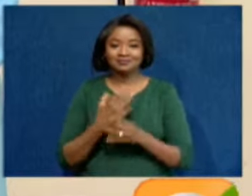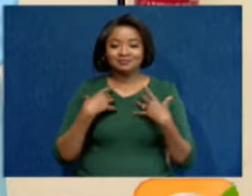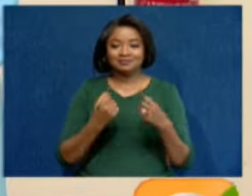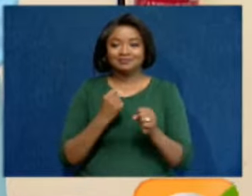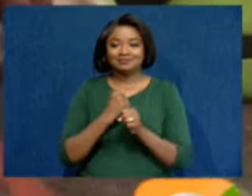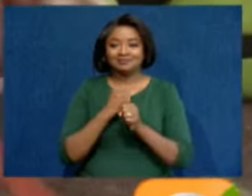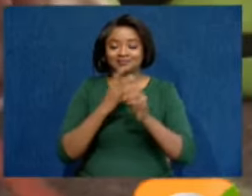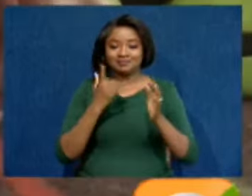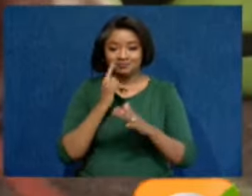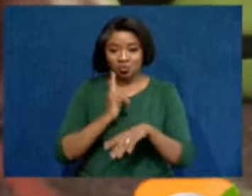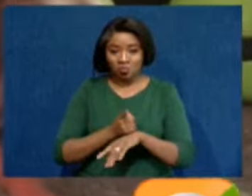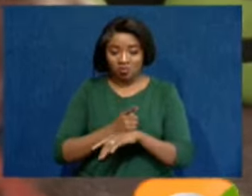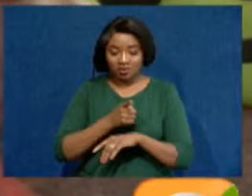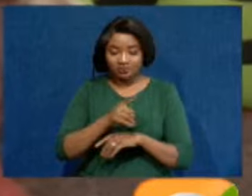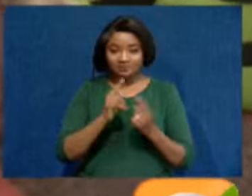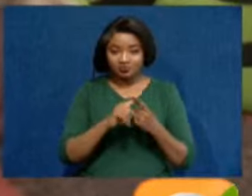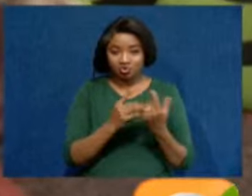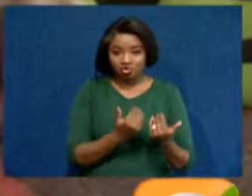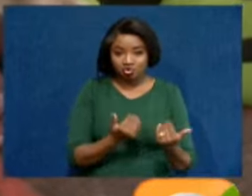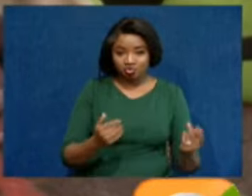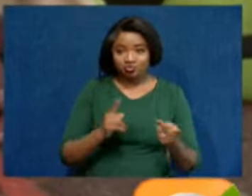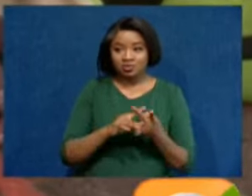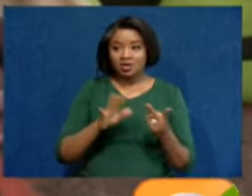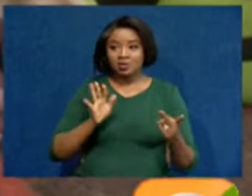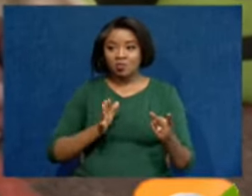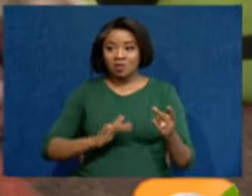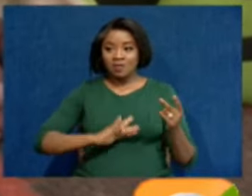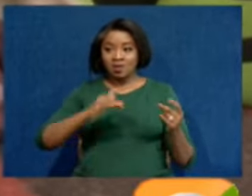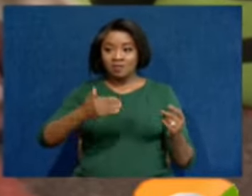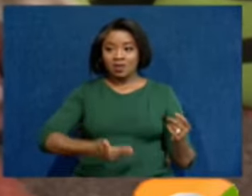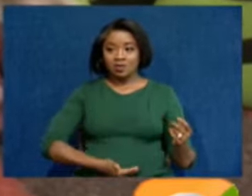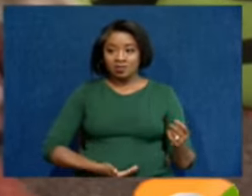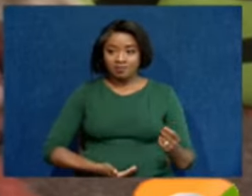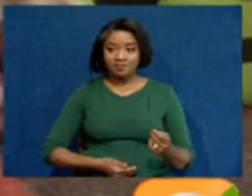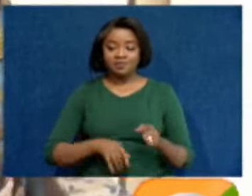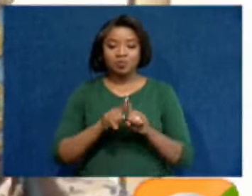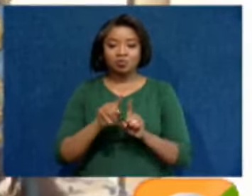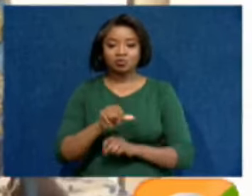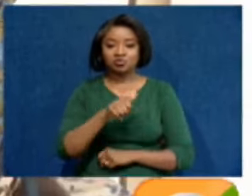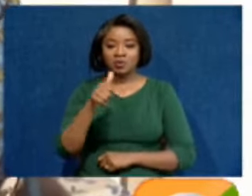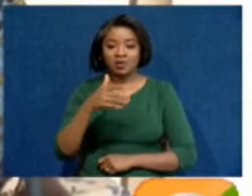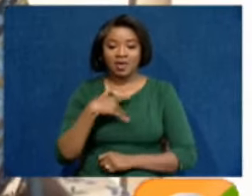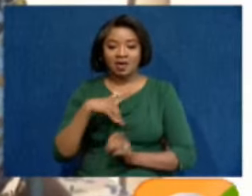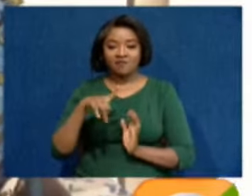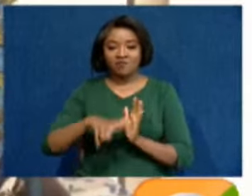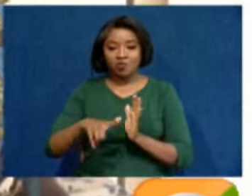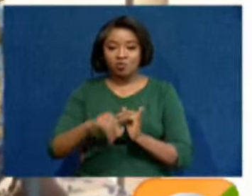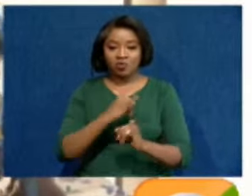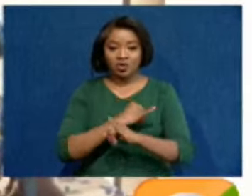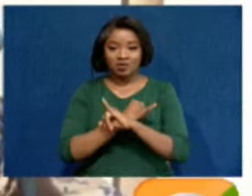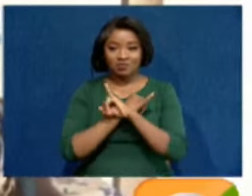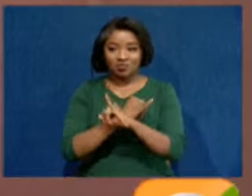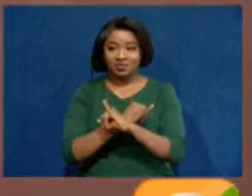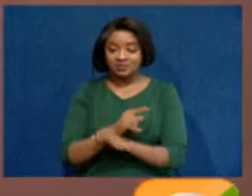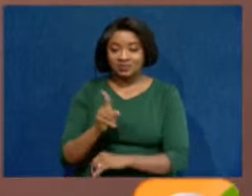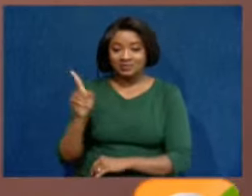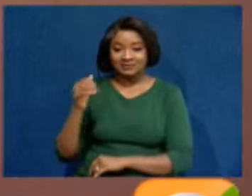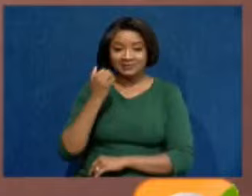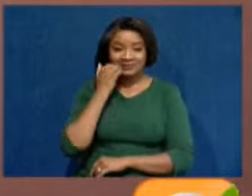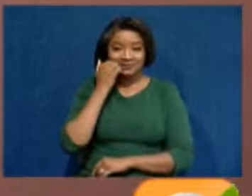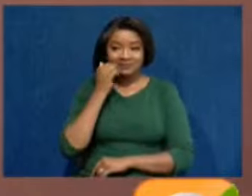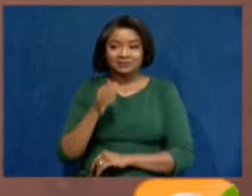kwa watoto, kina mama wajawazito na wale wenye kinga ya chini mwilini. Ugonjwa huu wa mpox unafananishwa na ule